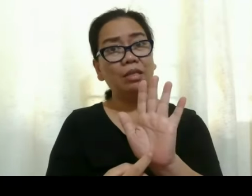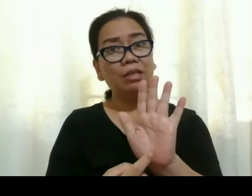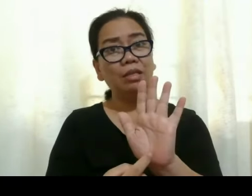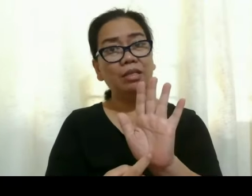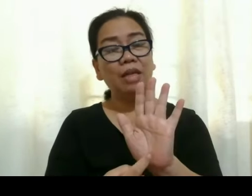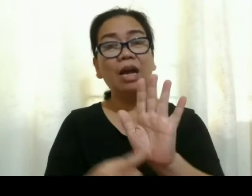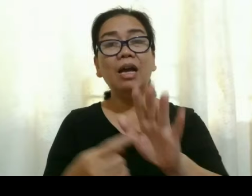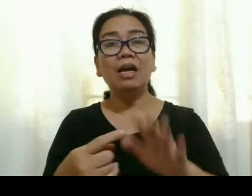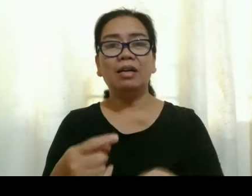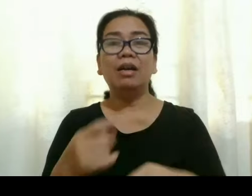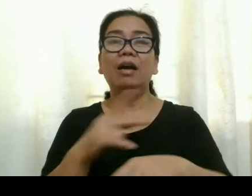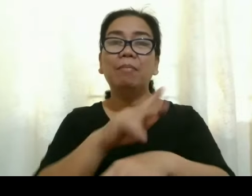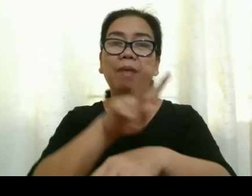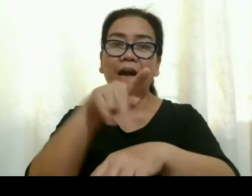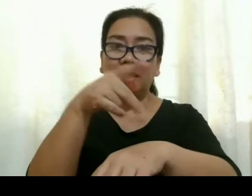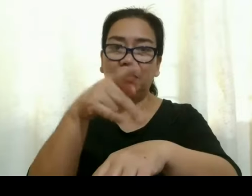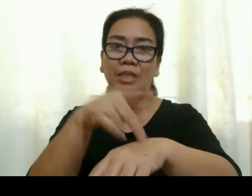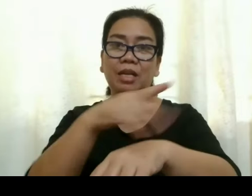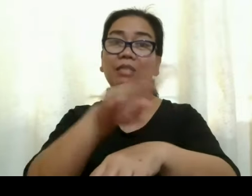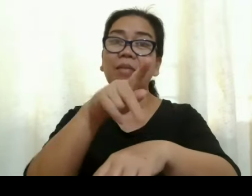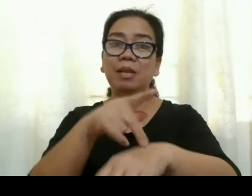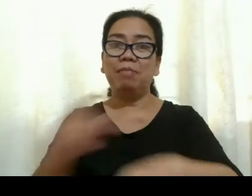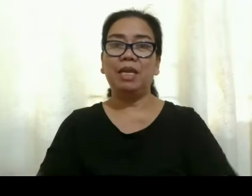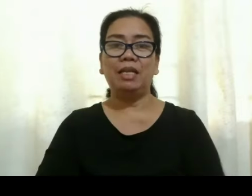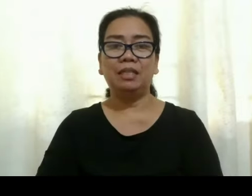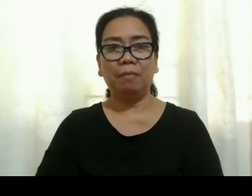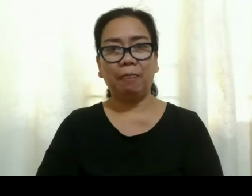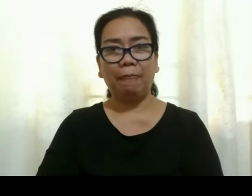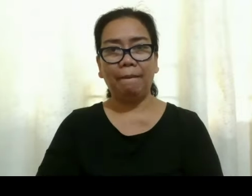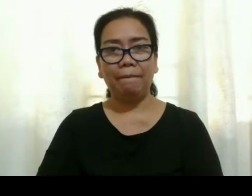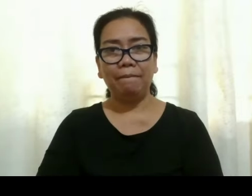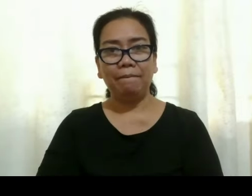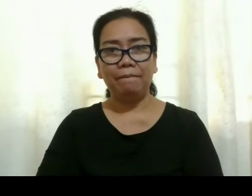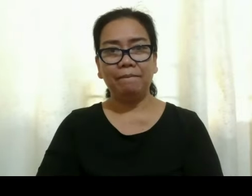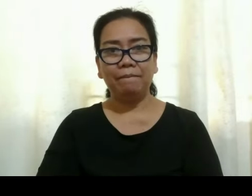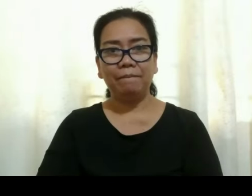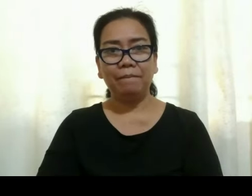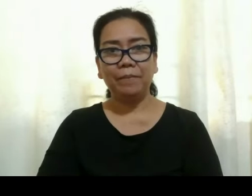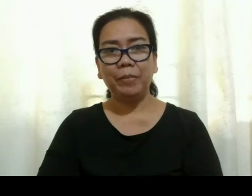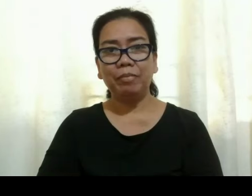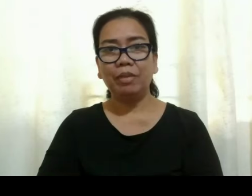sumisimbolo yan sa ating bansa, sa Pilipinas.